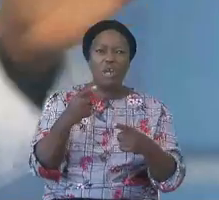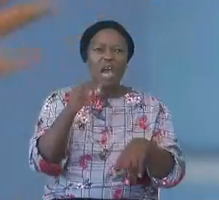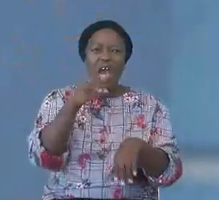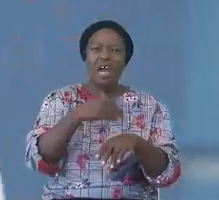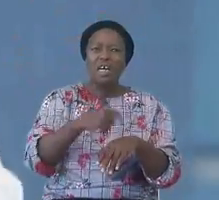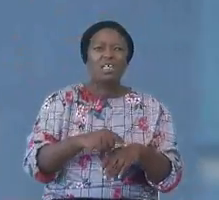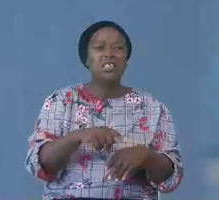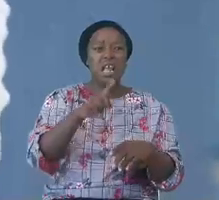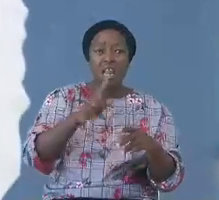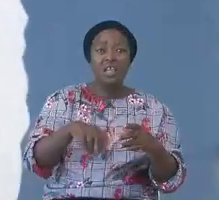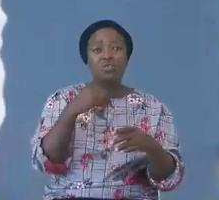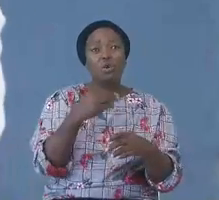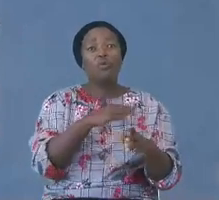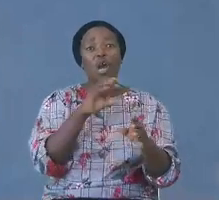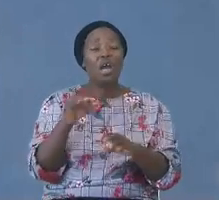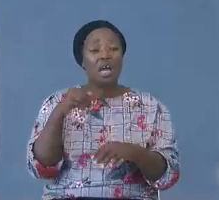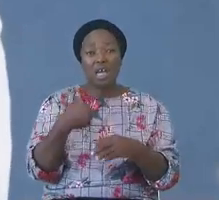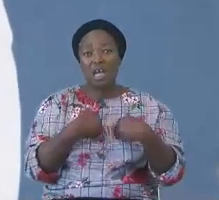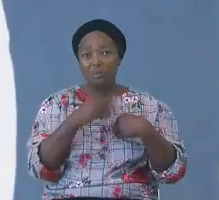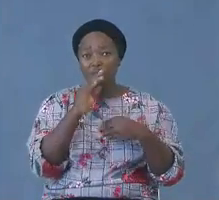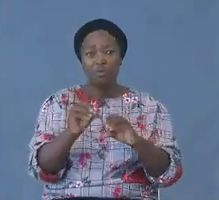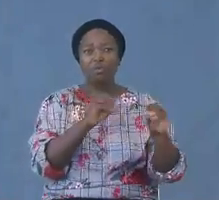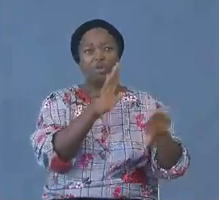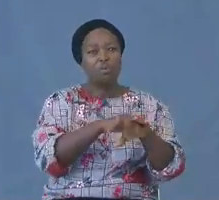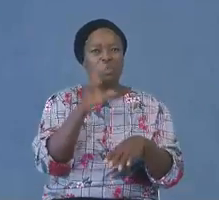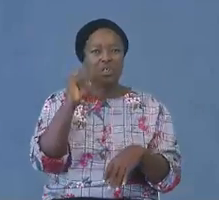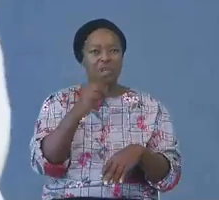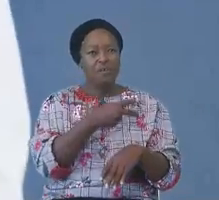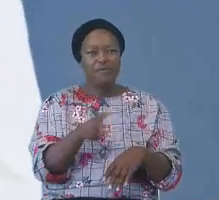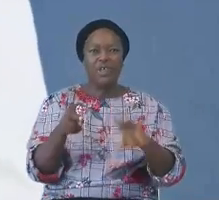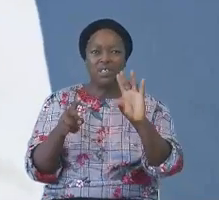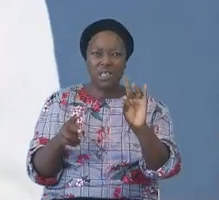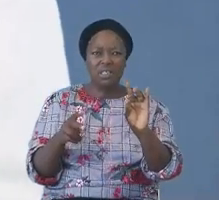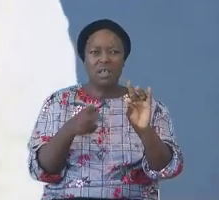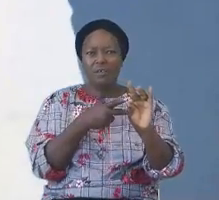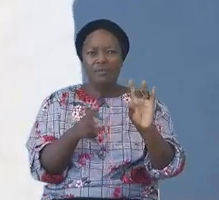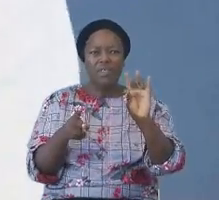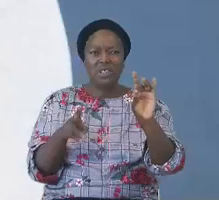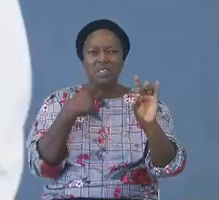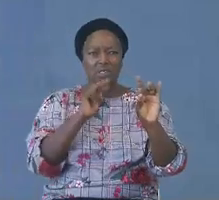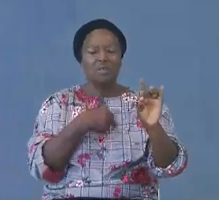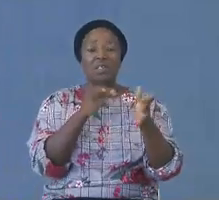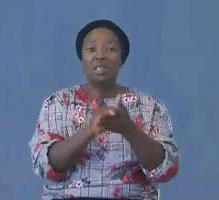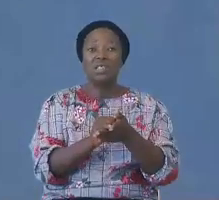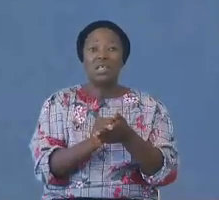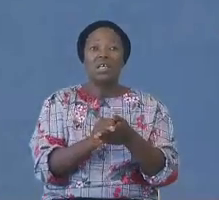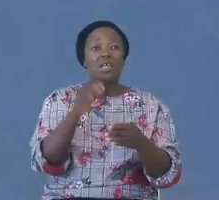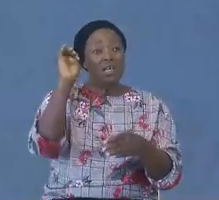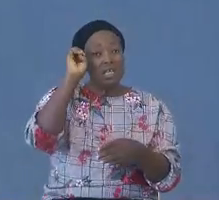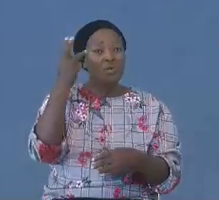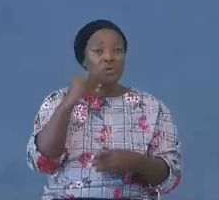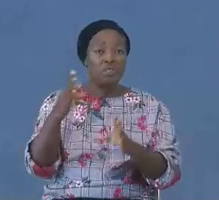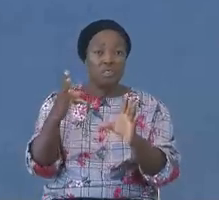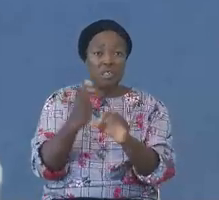fin, toute l'iniquité que tu as commise sont retombées sur lui. Dans le verset